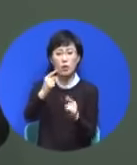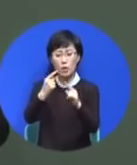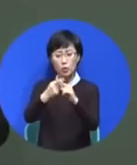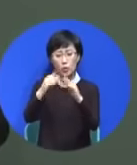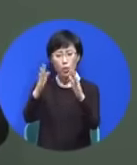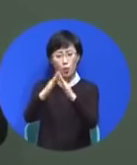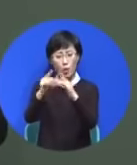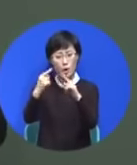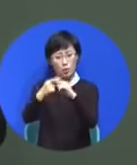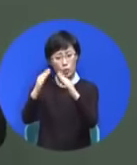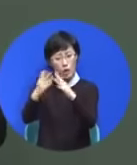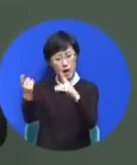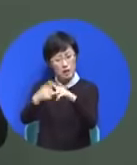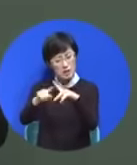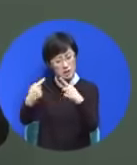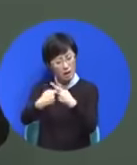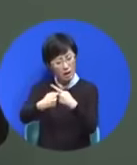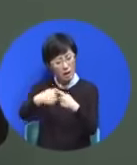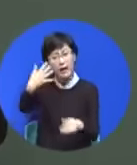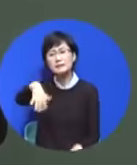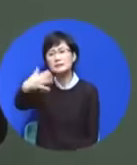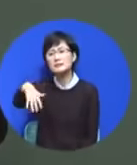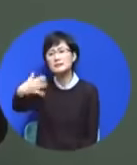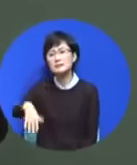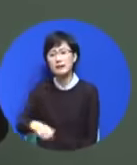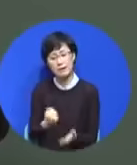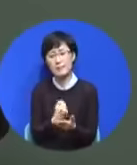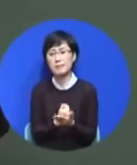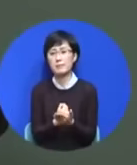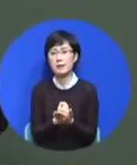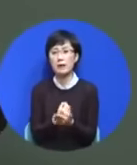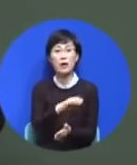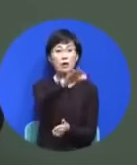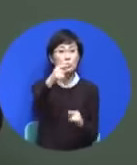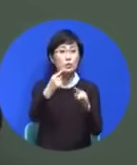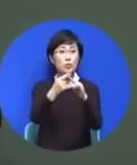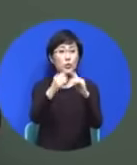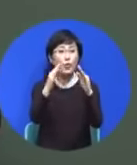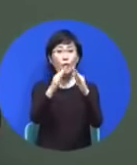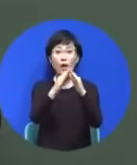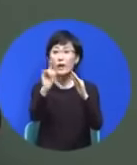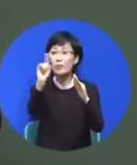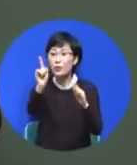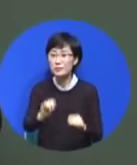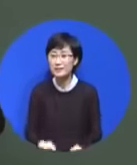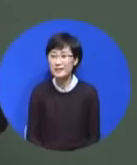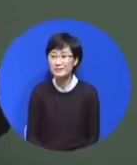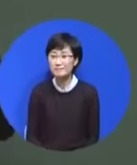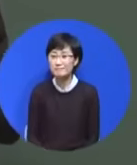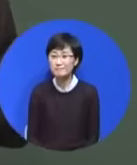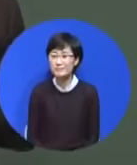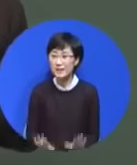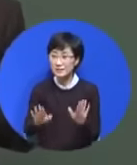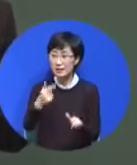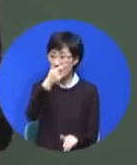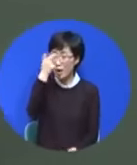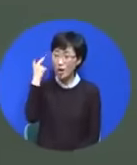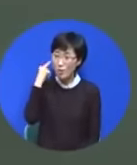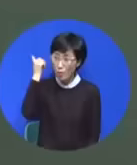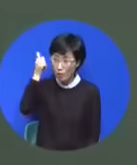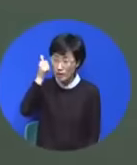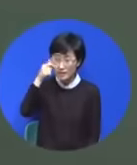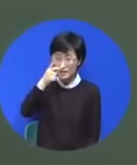못했어 교회를 교회가 뭡니까 아직 지금 중들 가운데 교회와